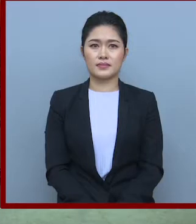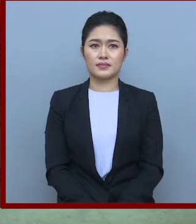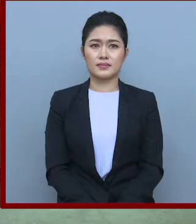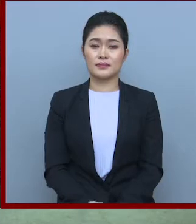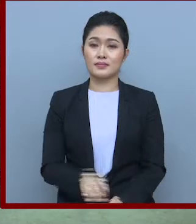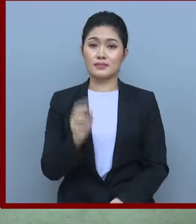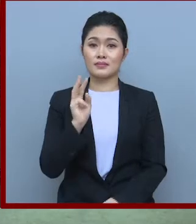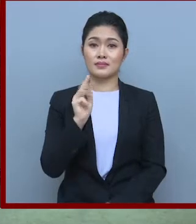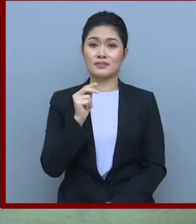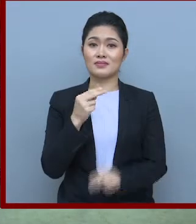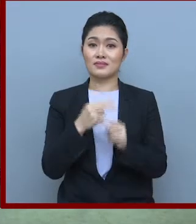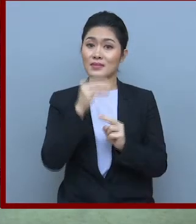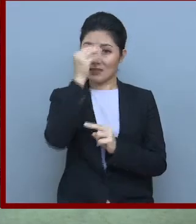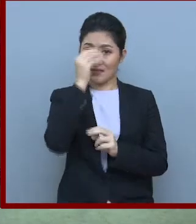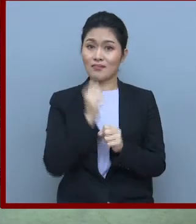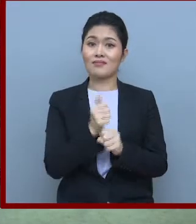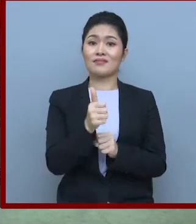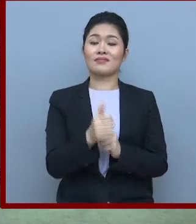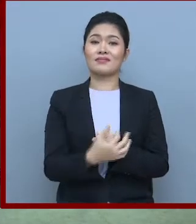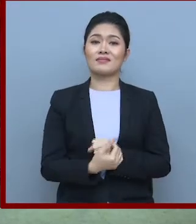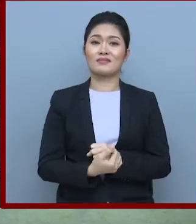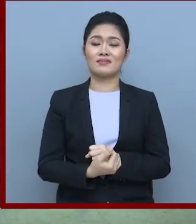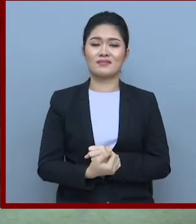วิทยาได้แล้วใช่ไหม